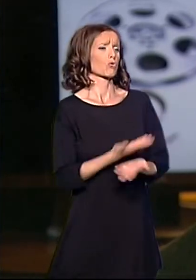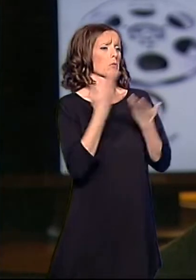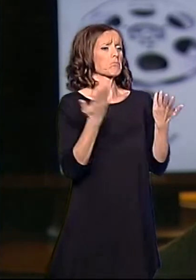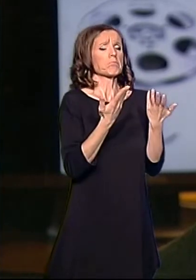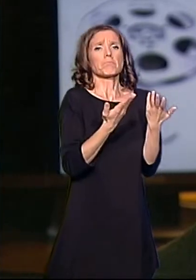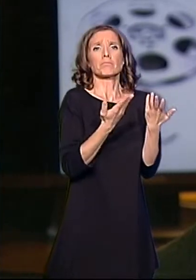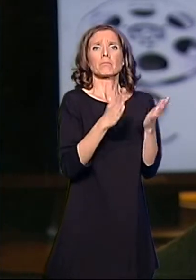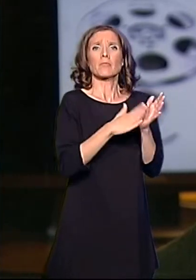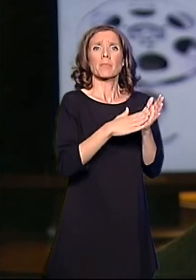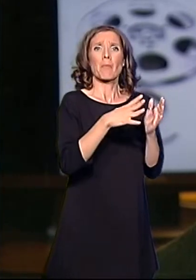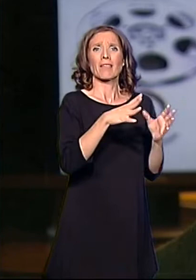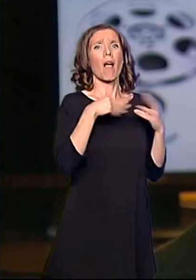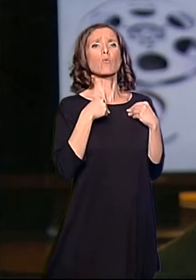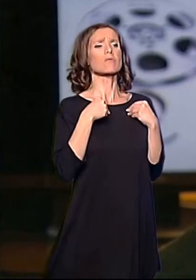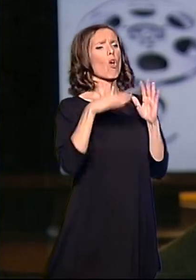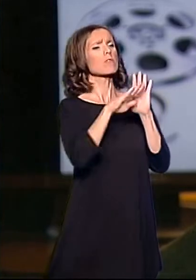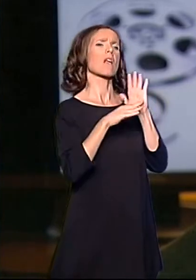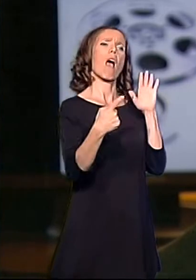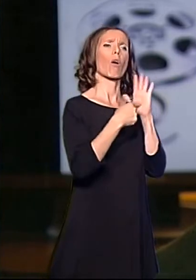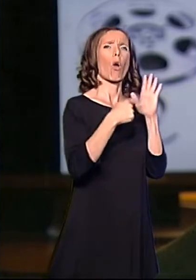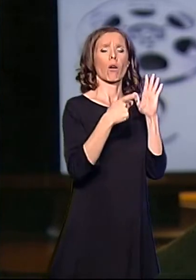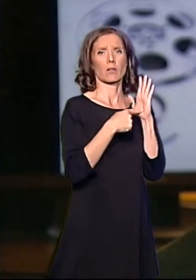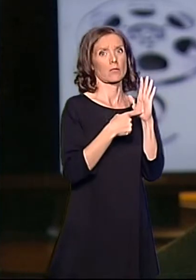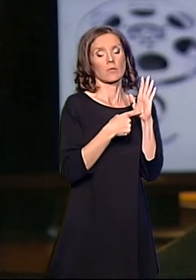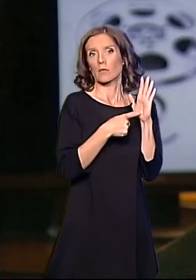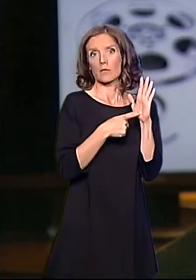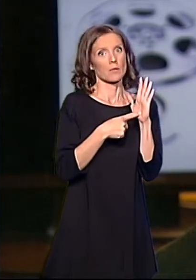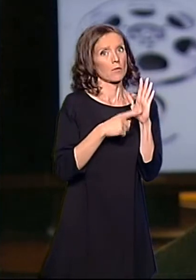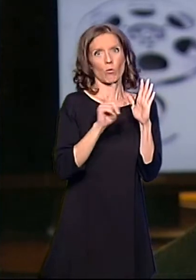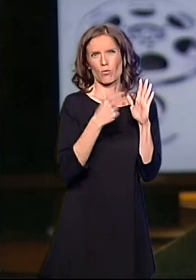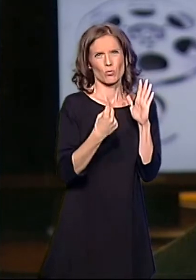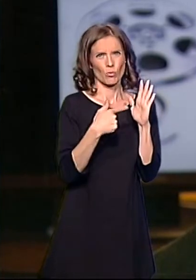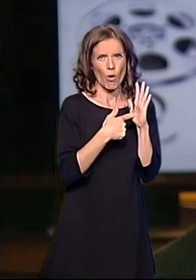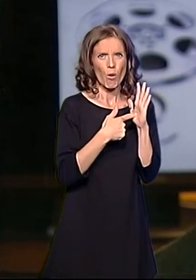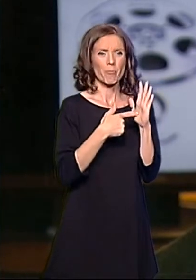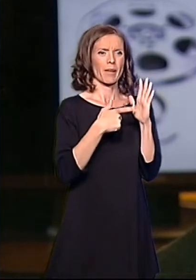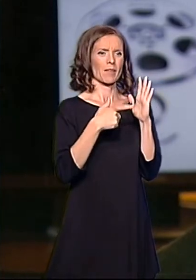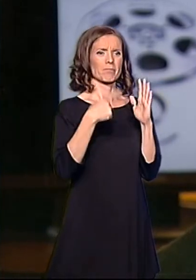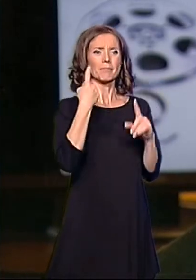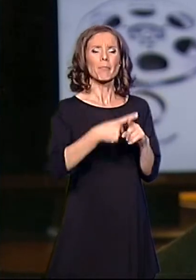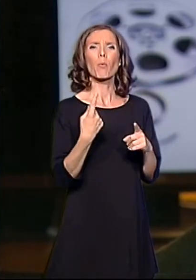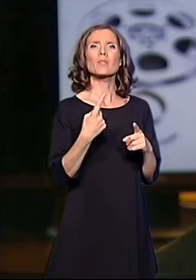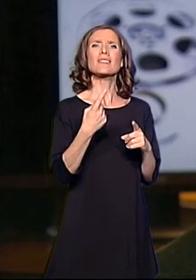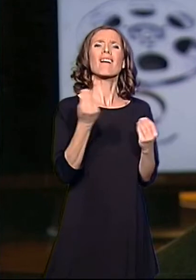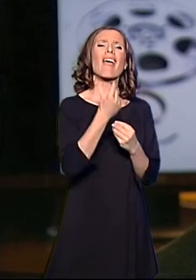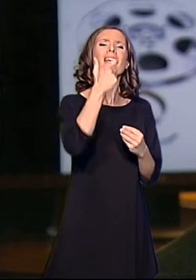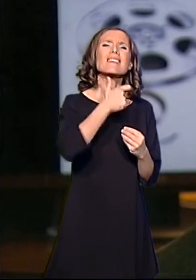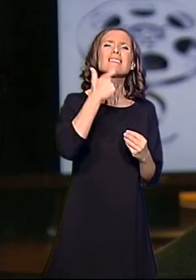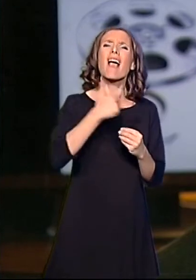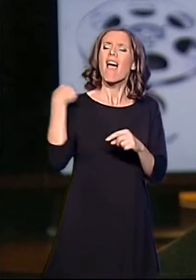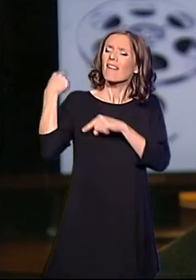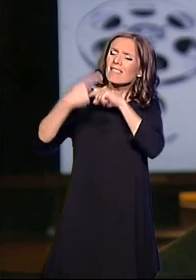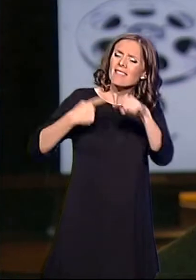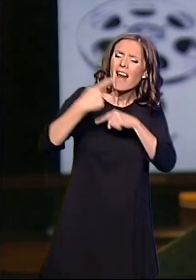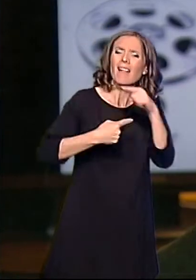potpuno nerazumnih zakona, propisa, pa do poštovanja nečega što su veoma stari,